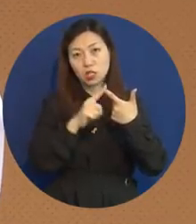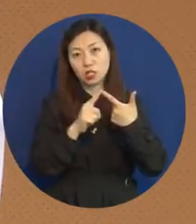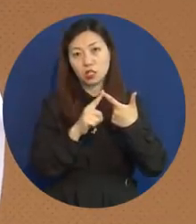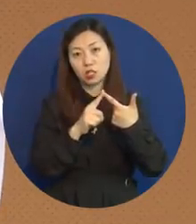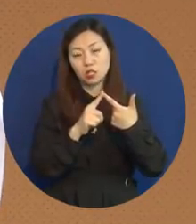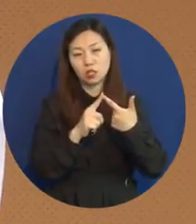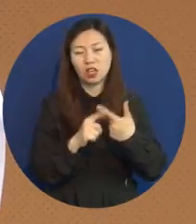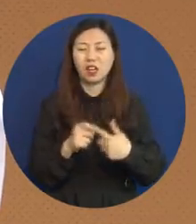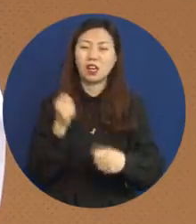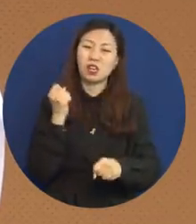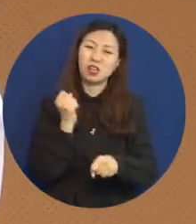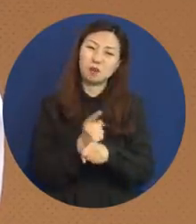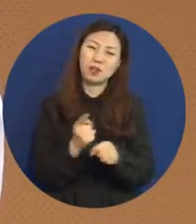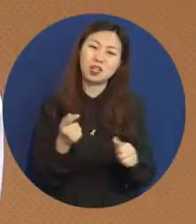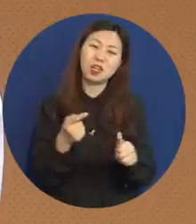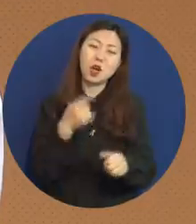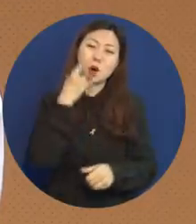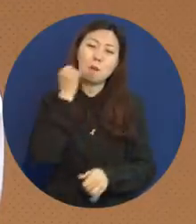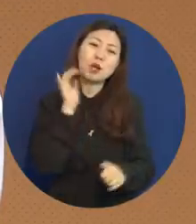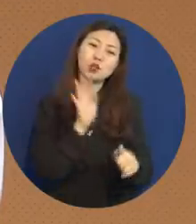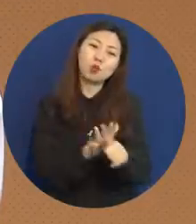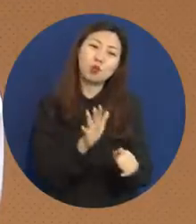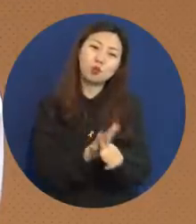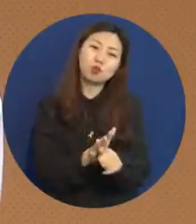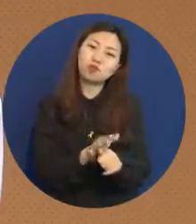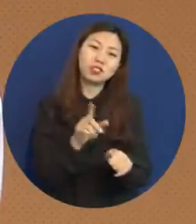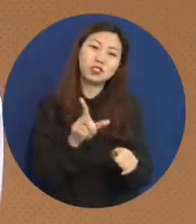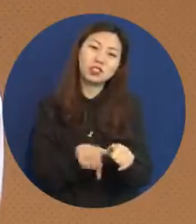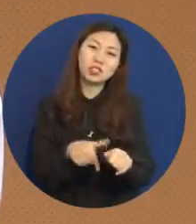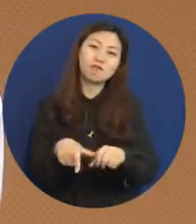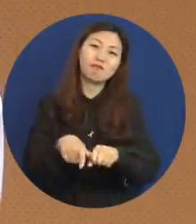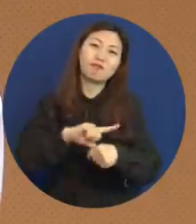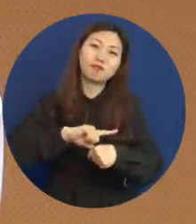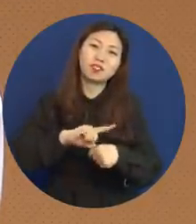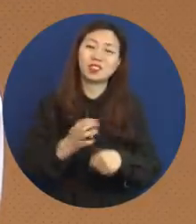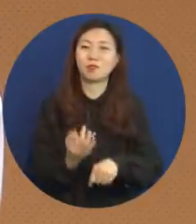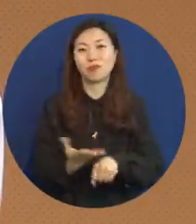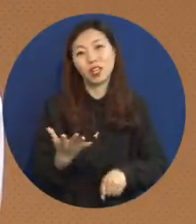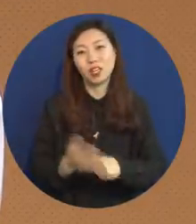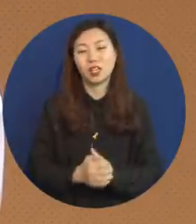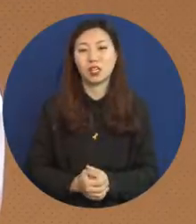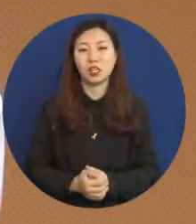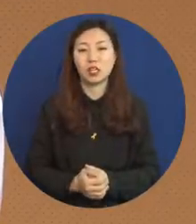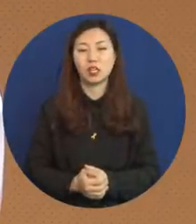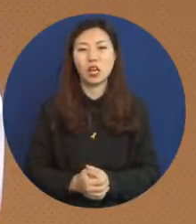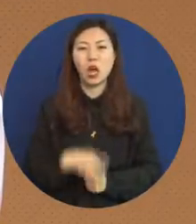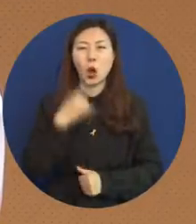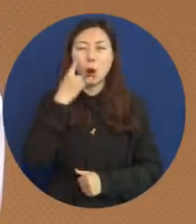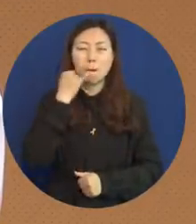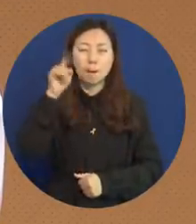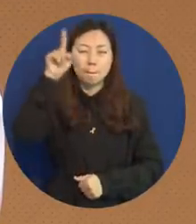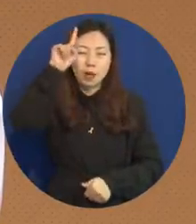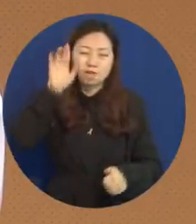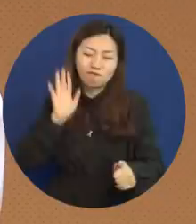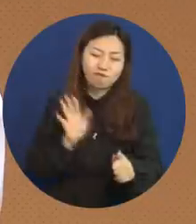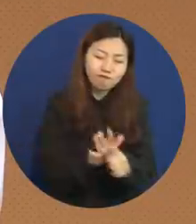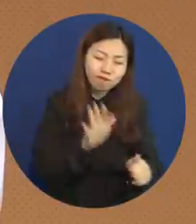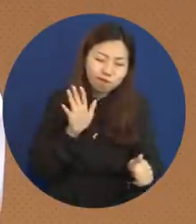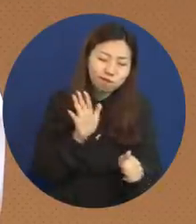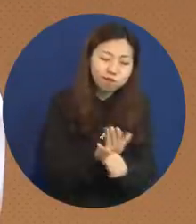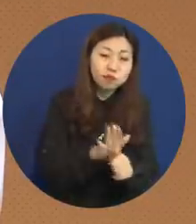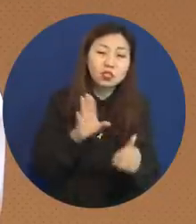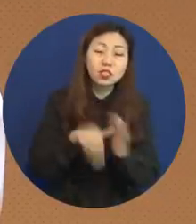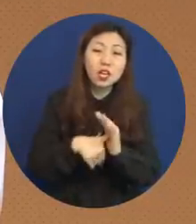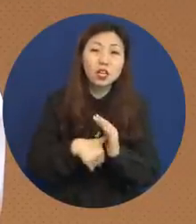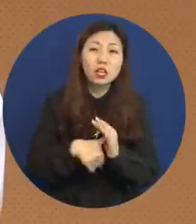벌써 좀 지났어. 엄마가 도와줄 수 있는 시기는. 그러니까 제일 엄마가 전적으로 도와줄 수 있는 거는